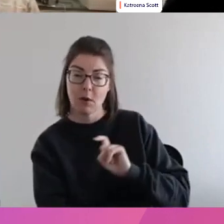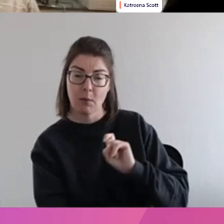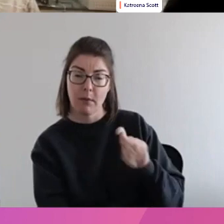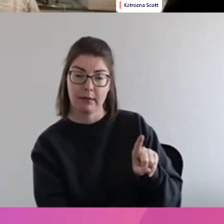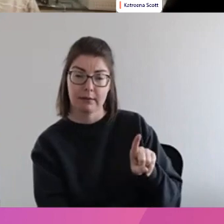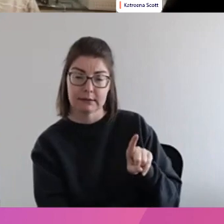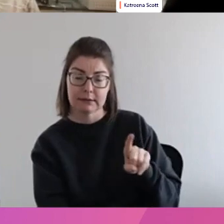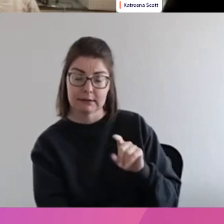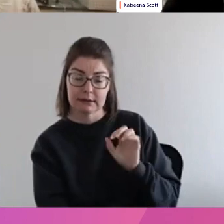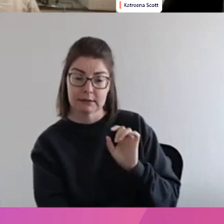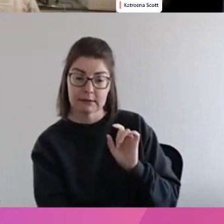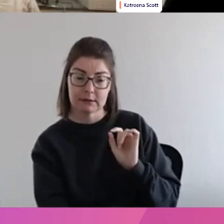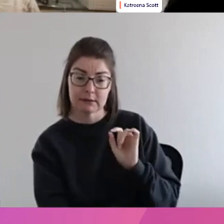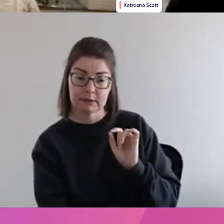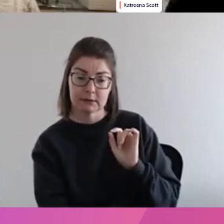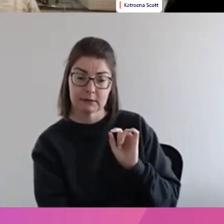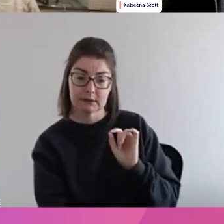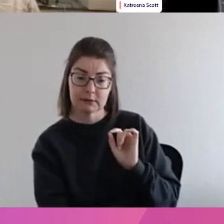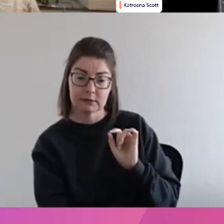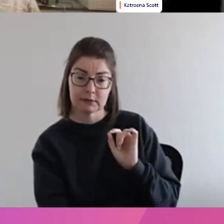des questions concernant